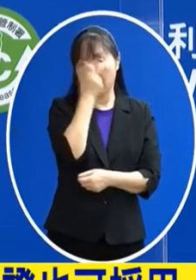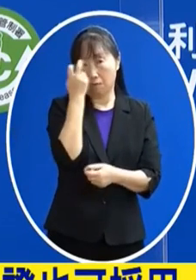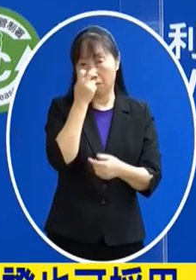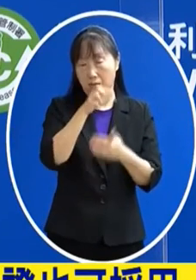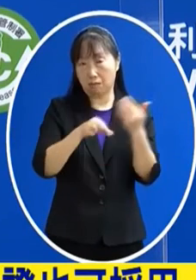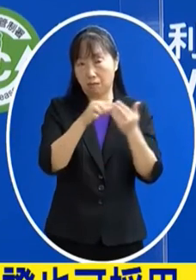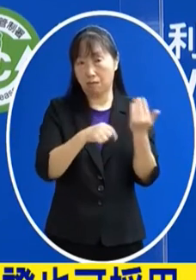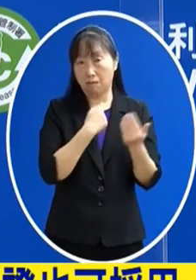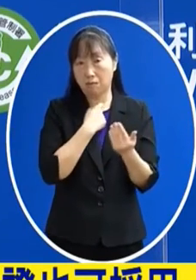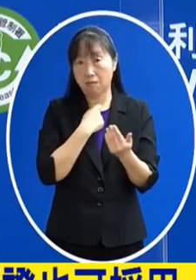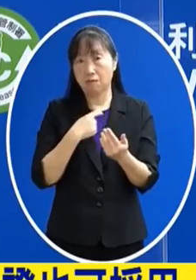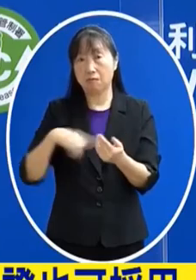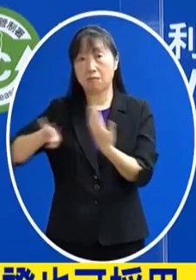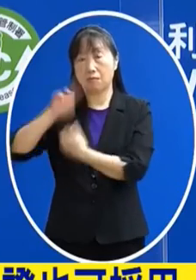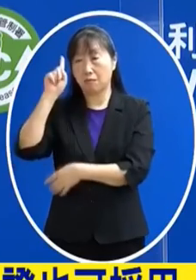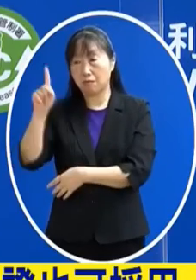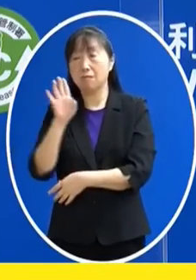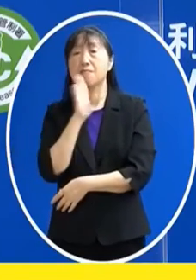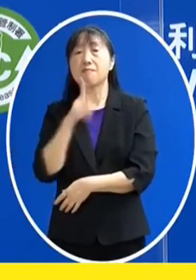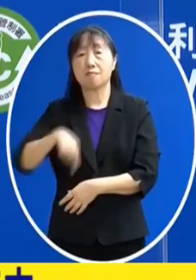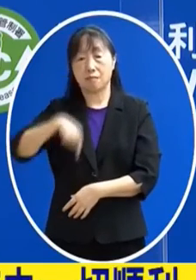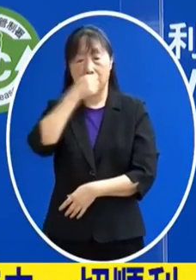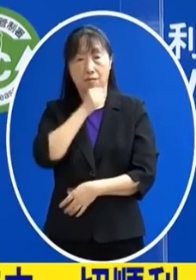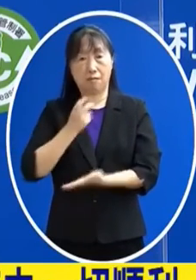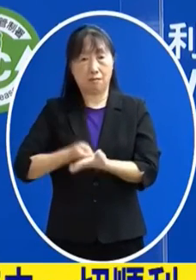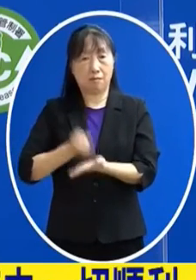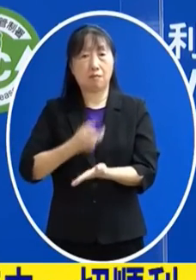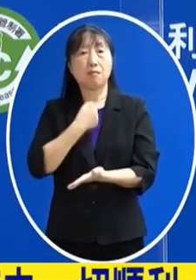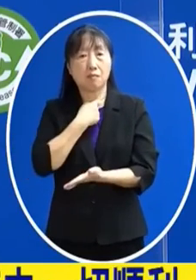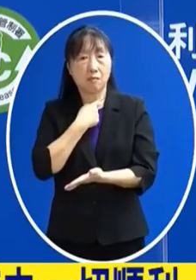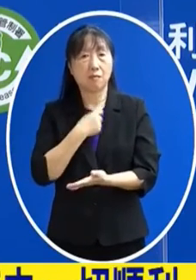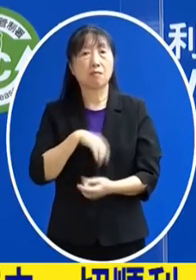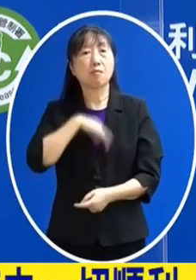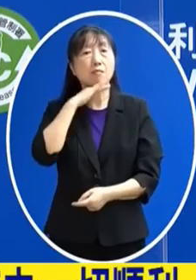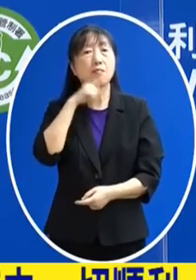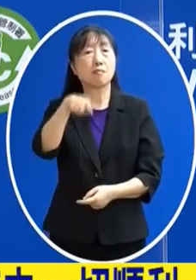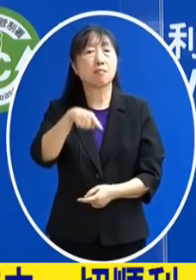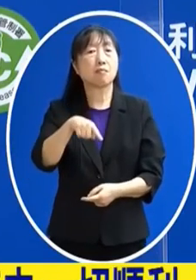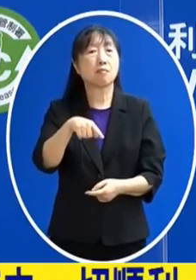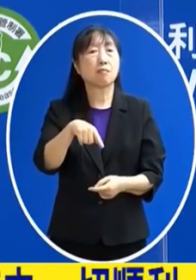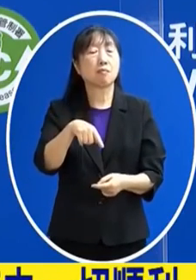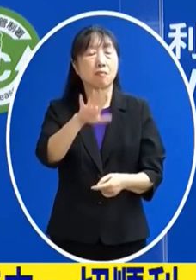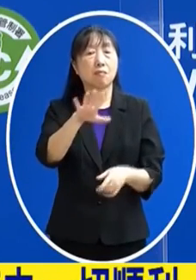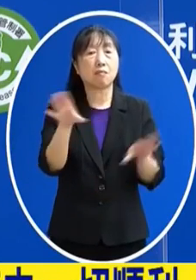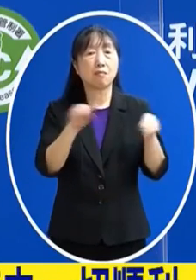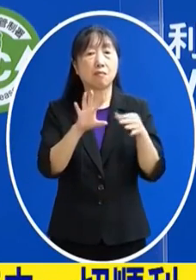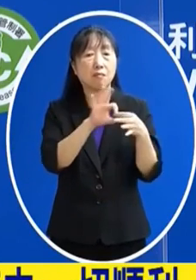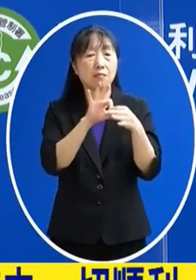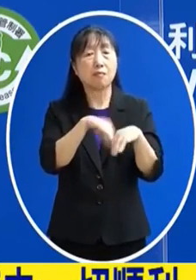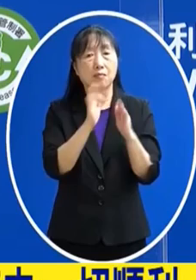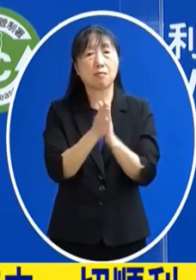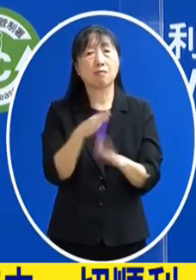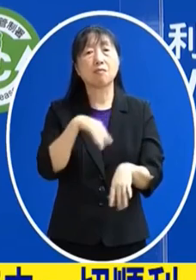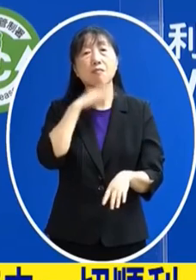我们国内特别要求的，等下我再把那个相关的检验项目再跟你说，好不好？哈。